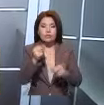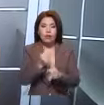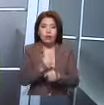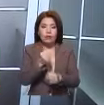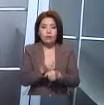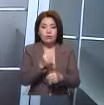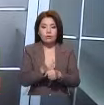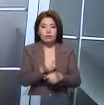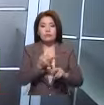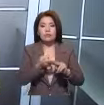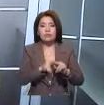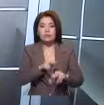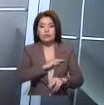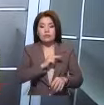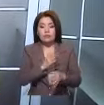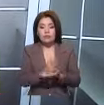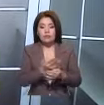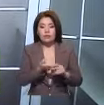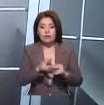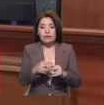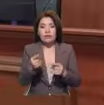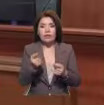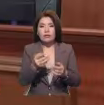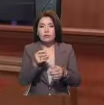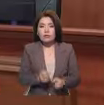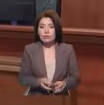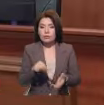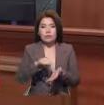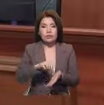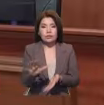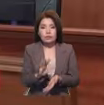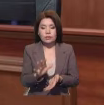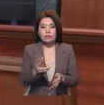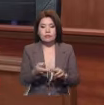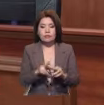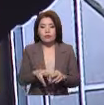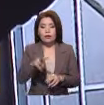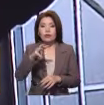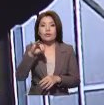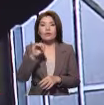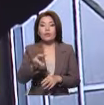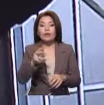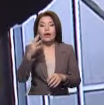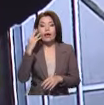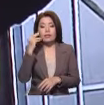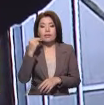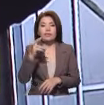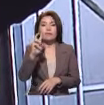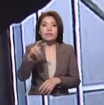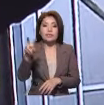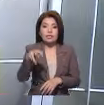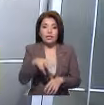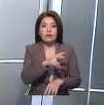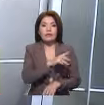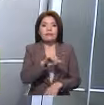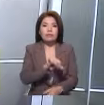Алтын-Орда. Я к этим наркотическим веществам никакого отношения не имею. Эрмек Марқабаев маусым айында Алматы Бішкек тас жолында есірткімен ұсталып,